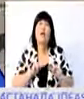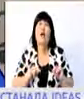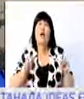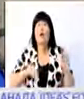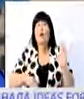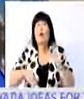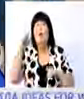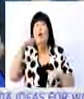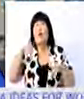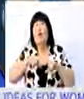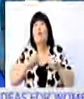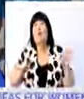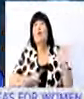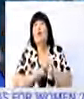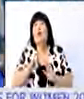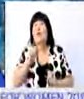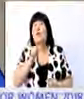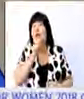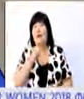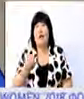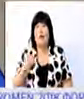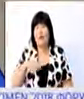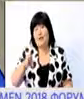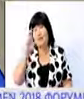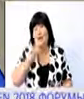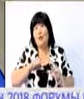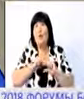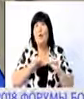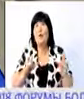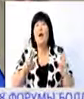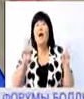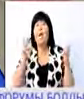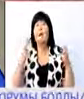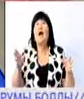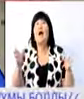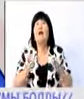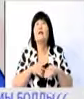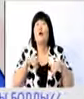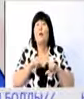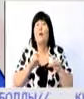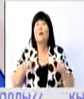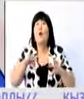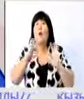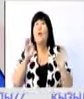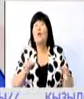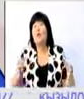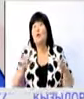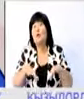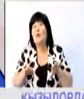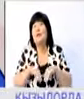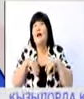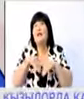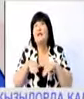педагогикалық жоғары колледжі бастады. Қорқыт ата атындағы Қызылорда мемлекеттік университетінің би ансамблі, колледждердің өнер ұжымдарымен қоса